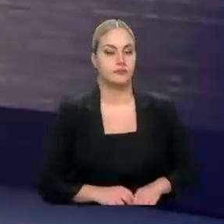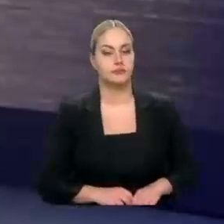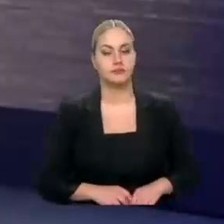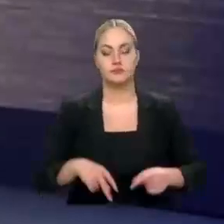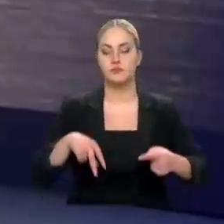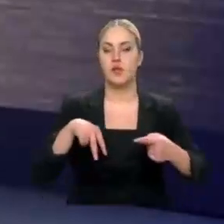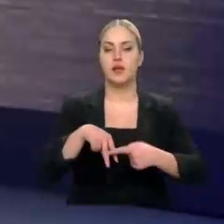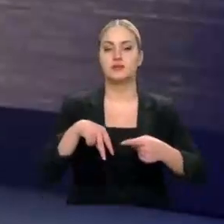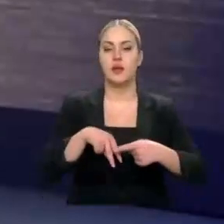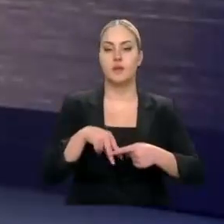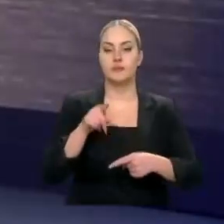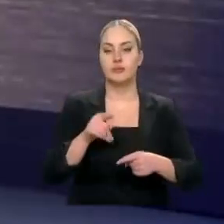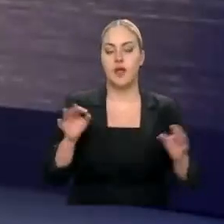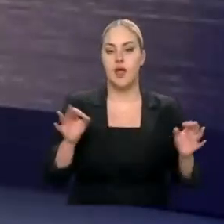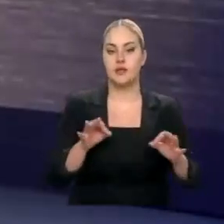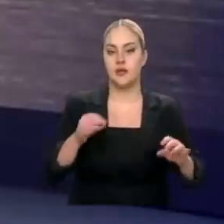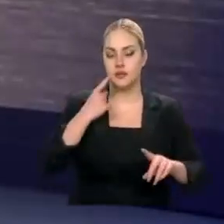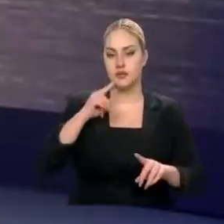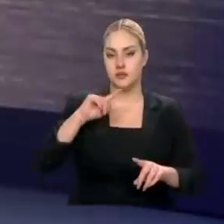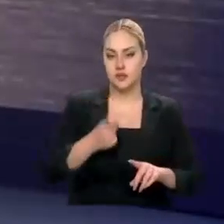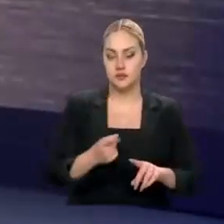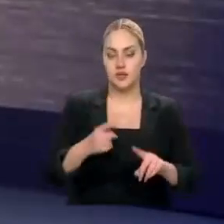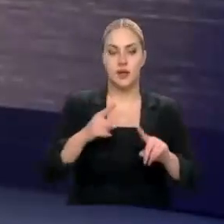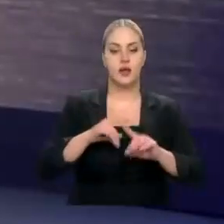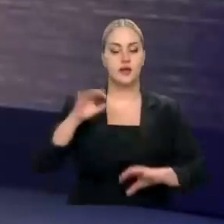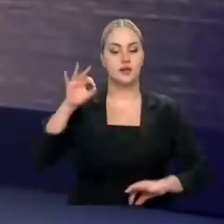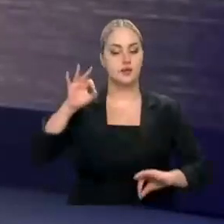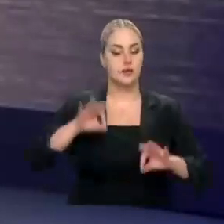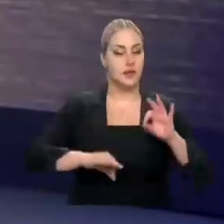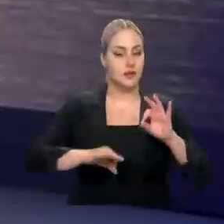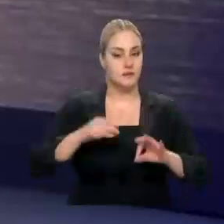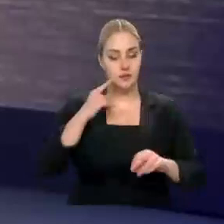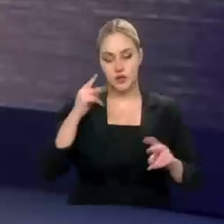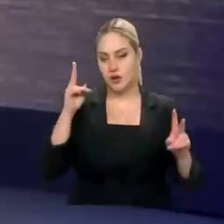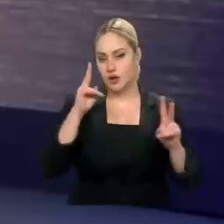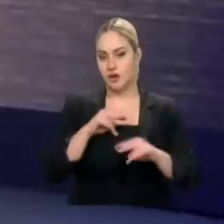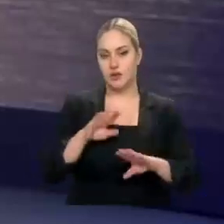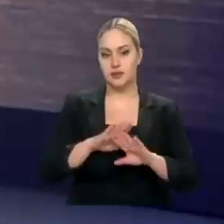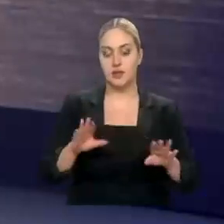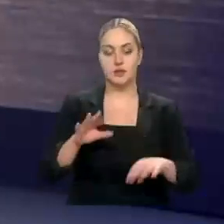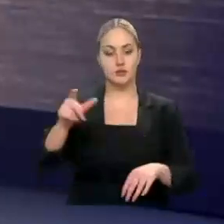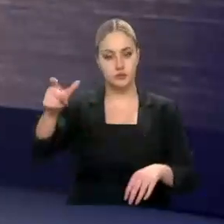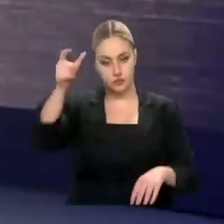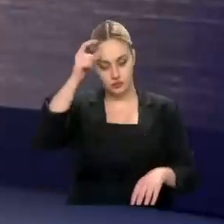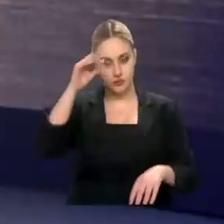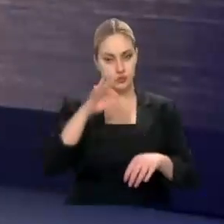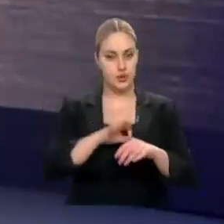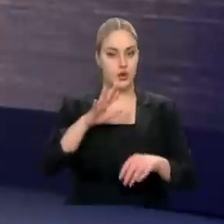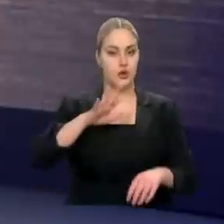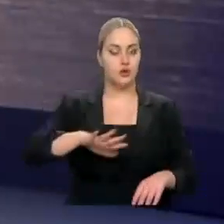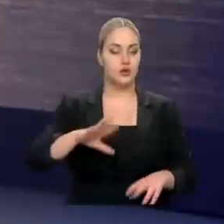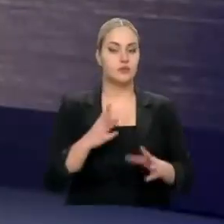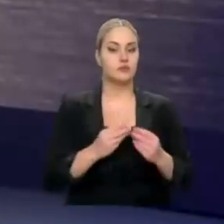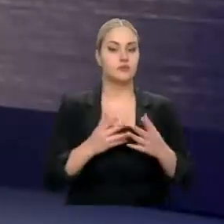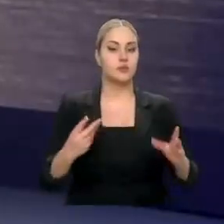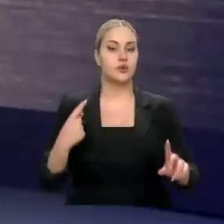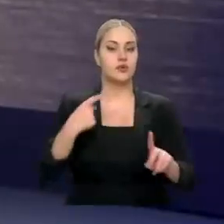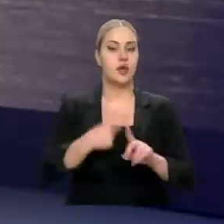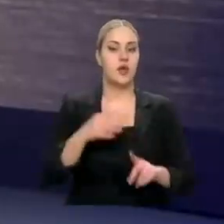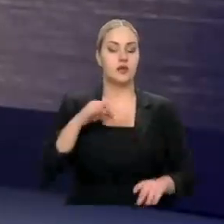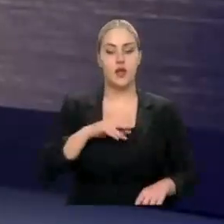Efendim, Alzheimer'ın erken teşhisi, hatta tedavisi artık hayal değil. Hem de Türk doktorların büyük katkıları